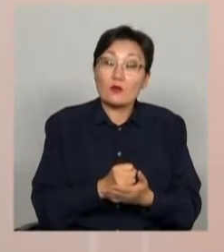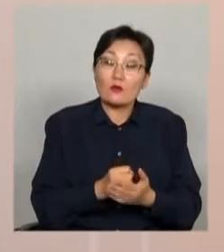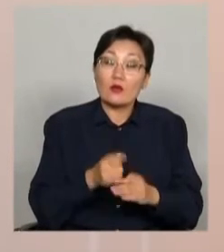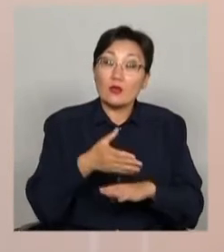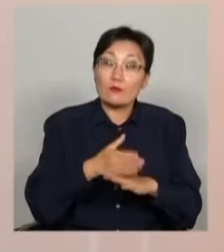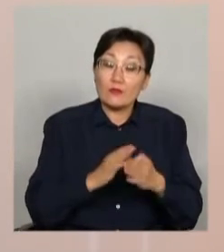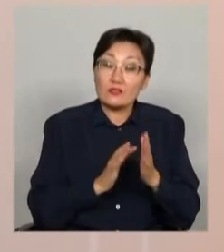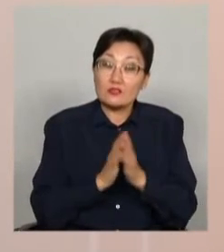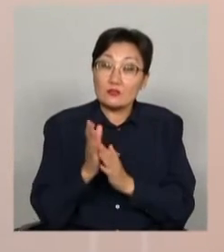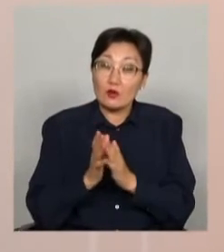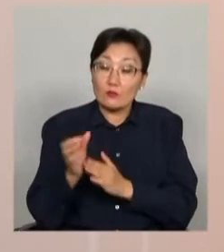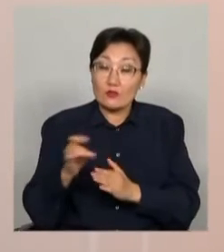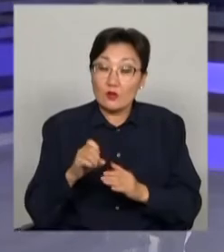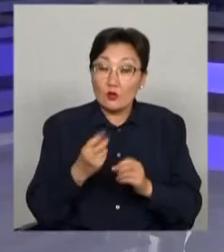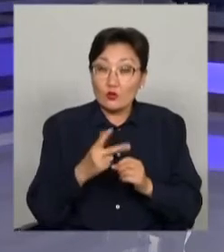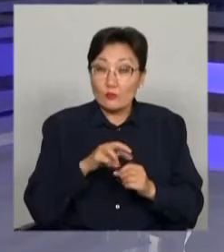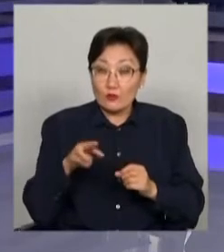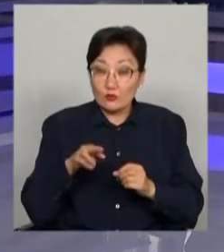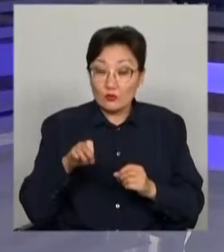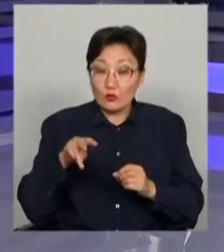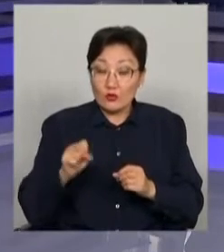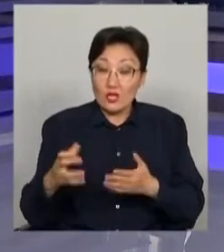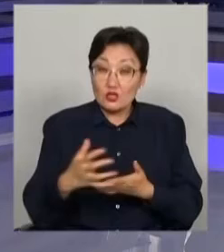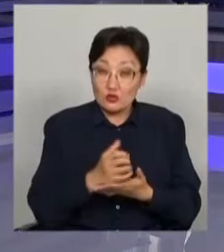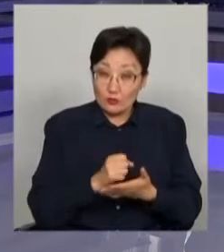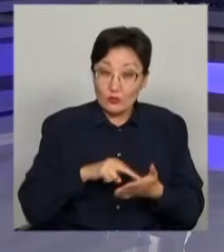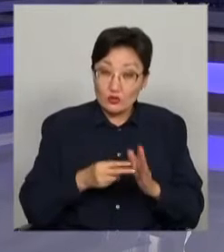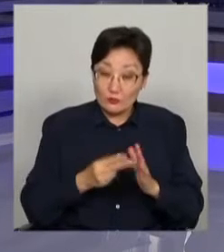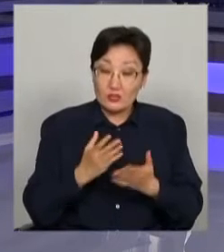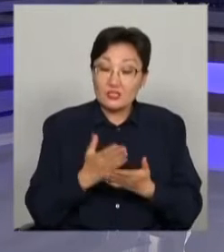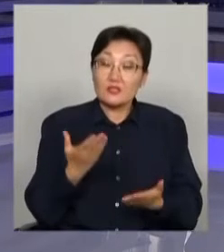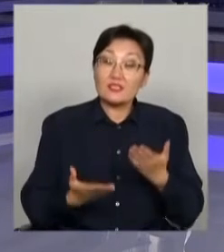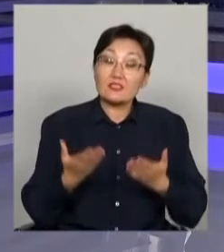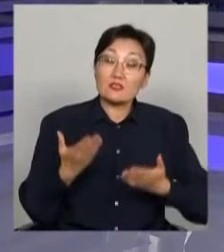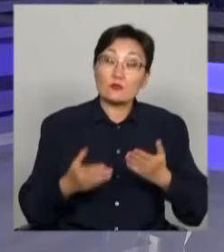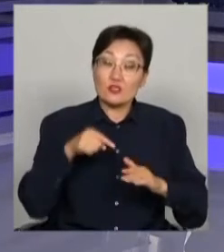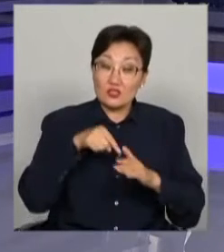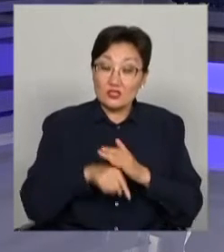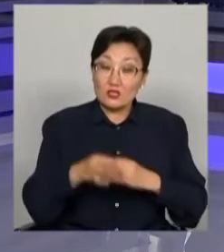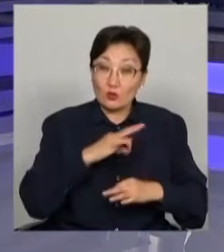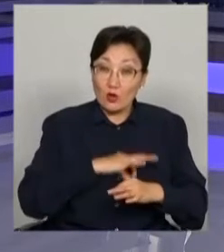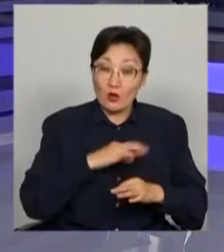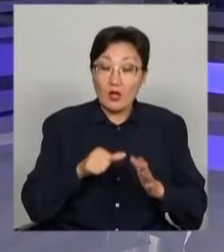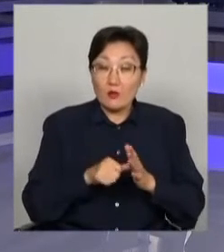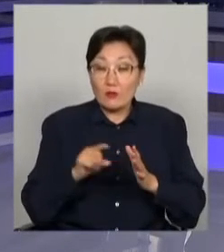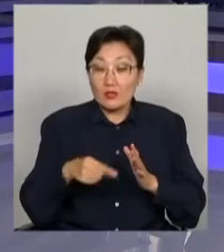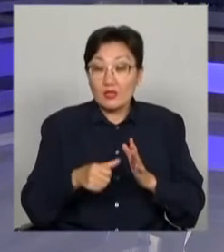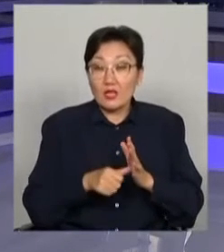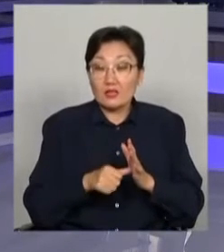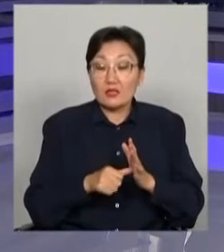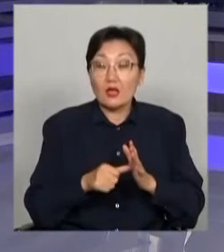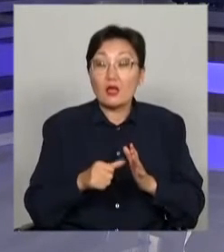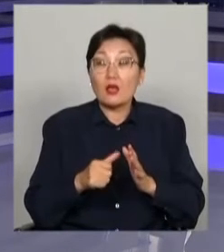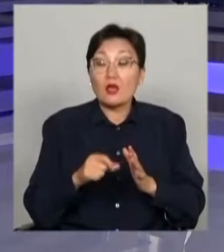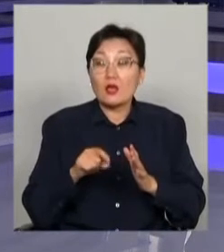көлемі 13 миллион тоннаны жинаймыз деп жоспарлап отырмыз. Егер де ішкі тұтыну 6-6,5 миллион